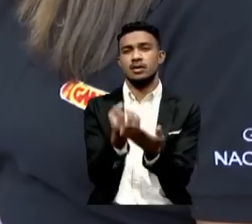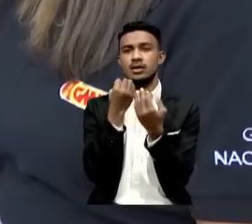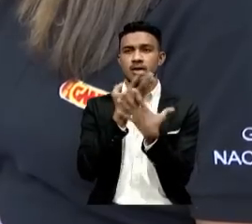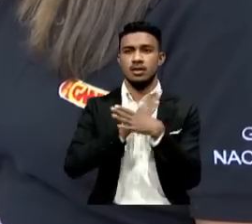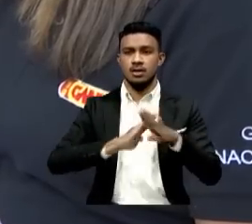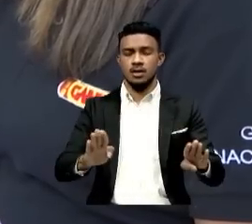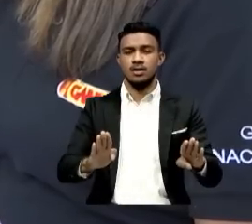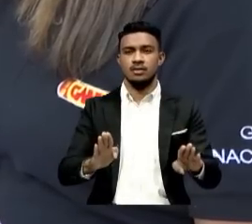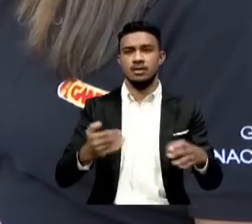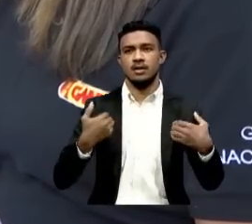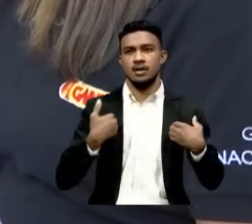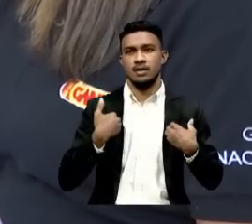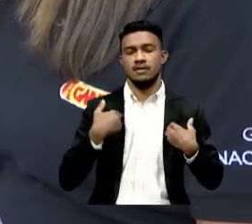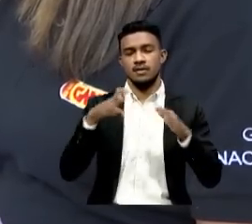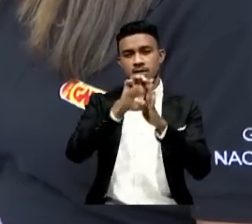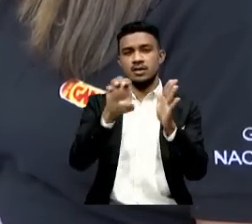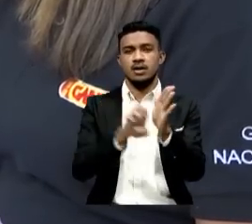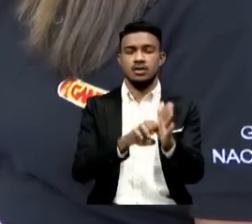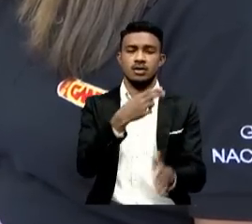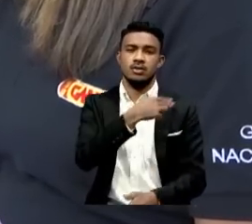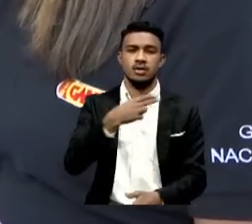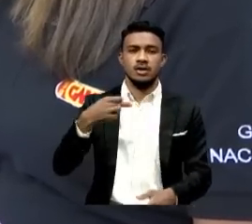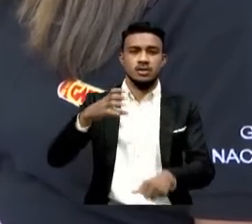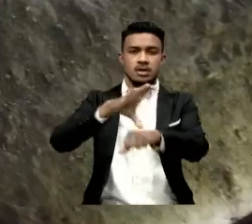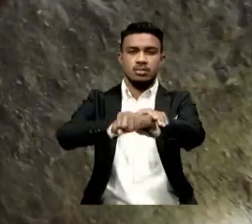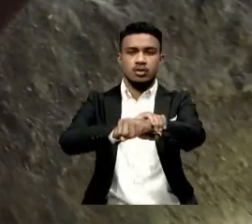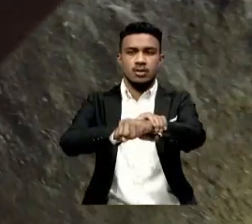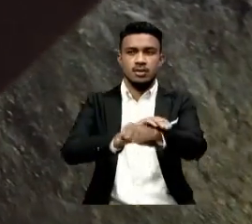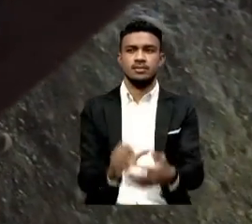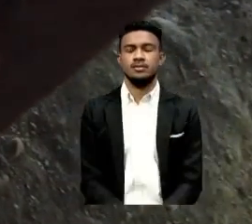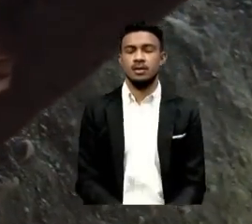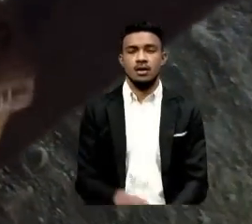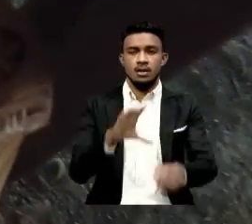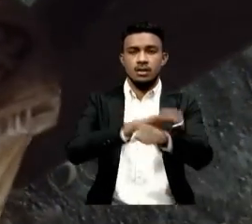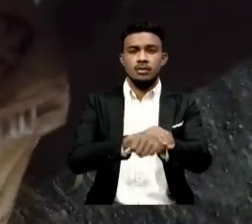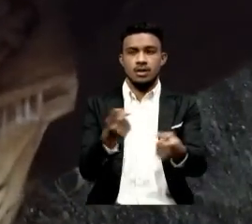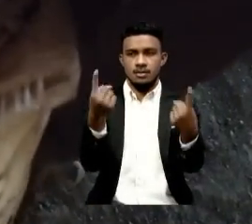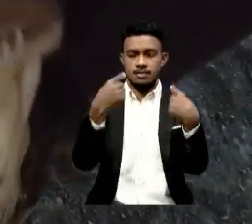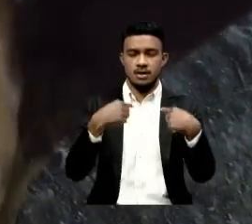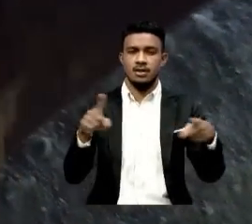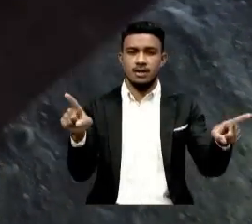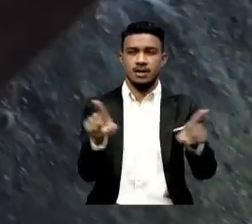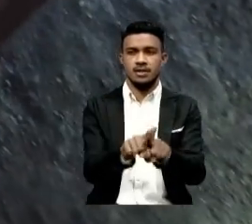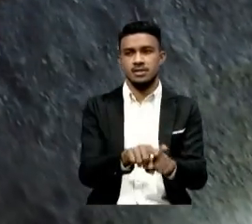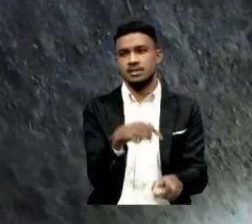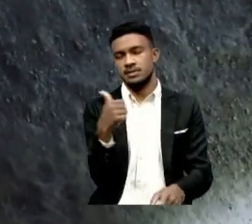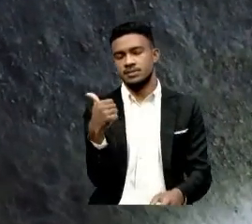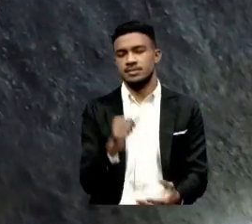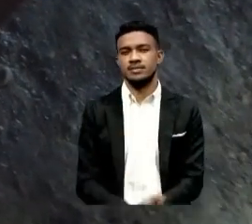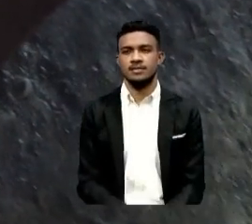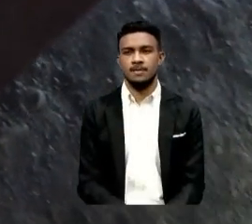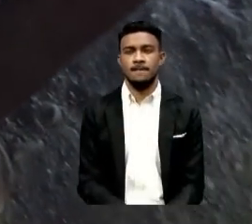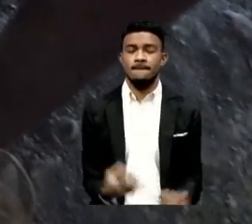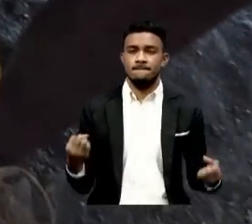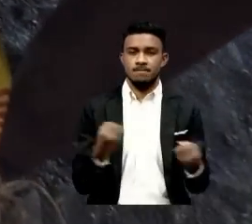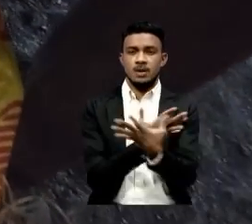foi estado Indonesia kaptura. Kaptura mai hane san batira be trauma